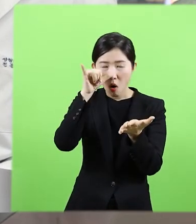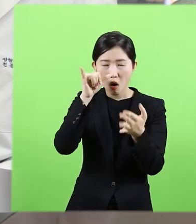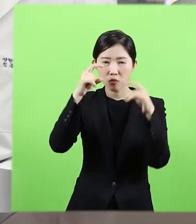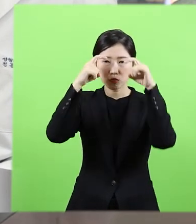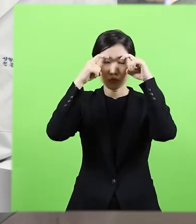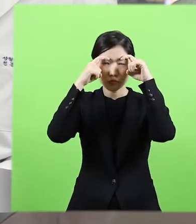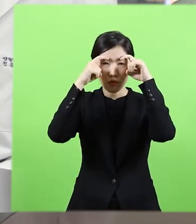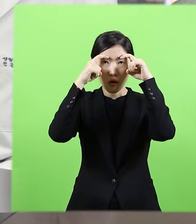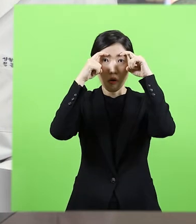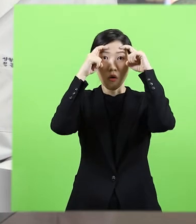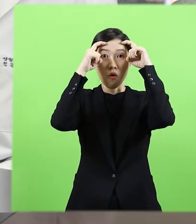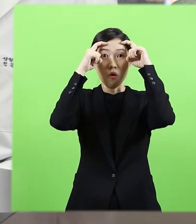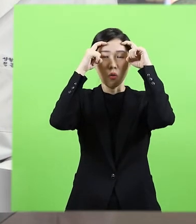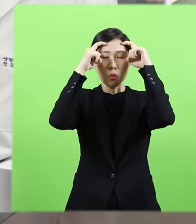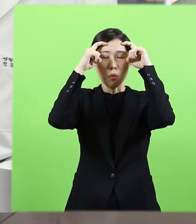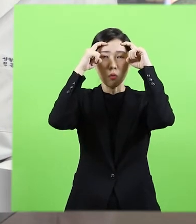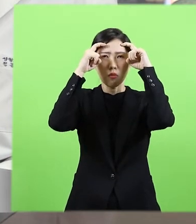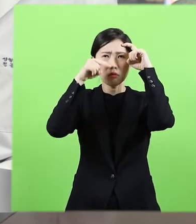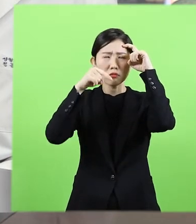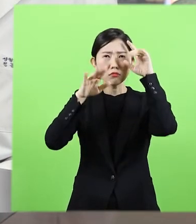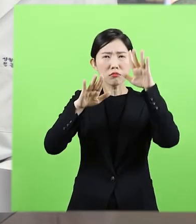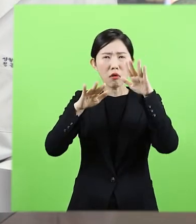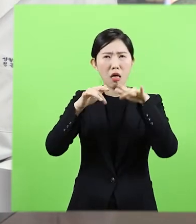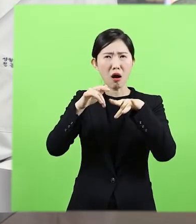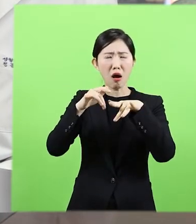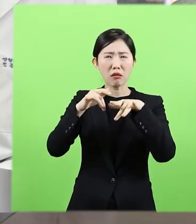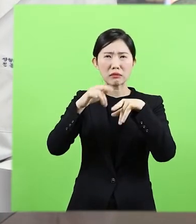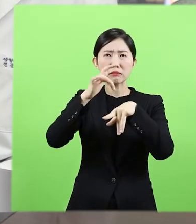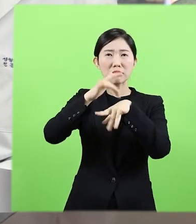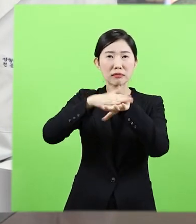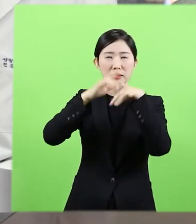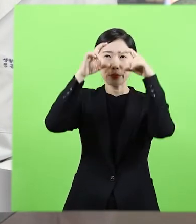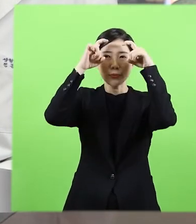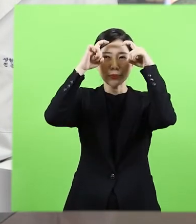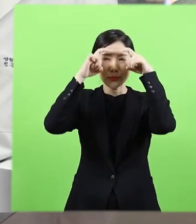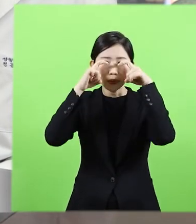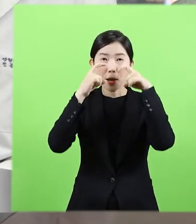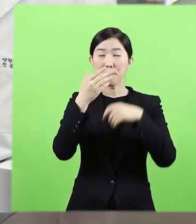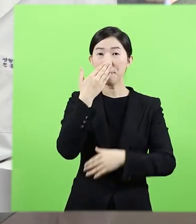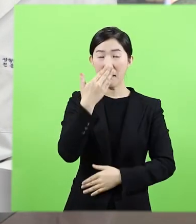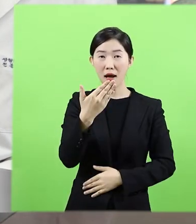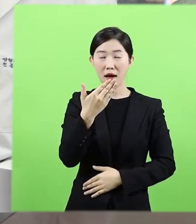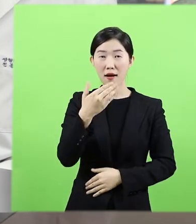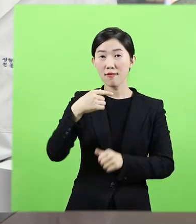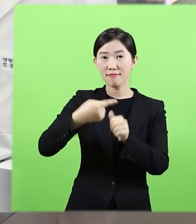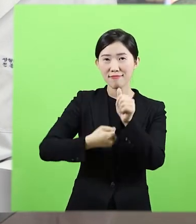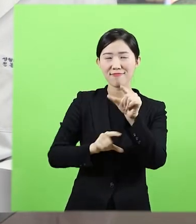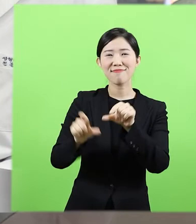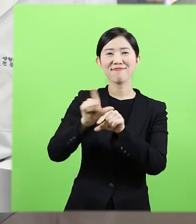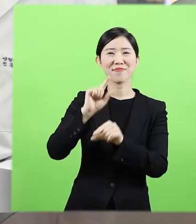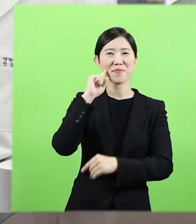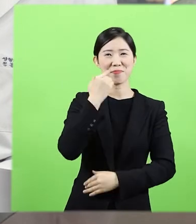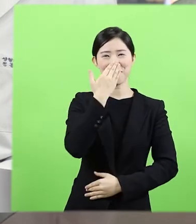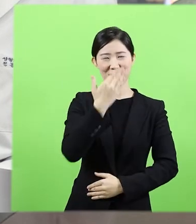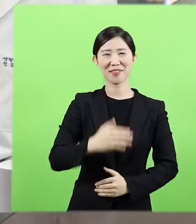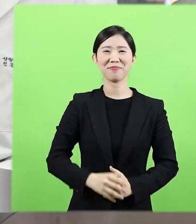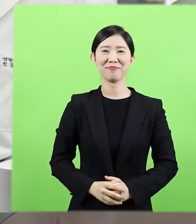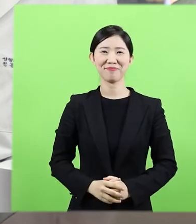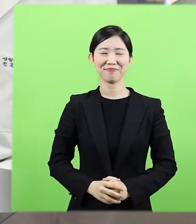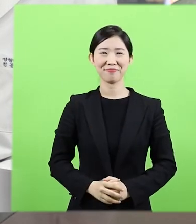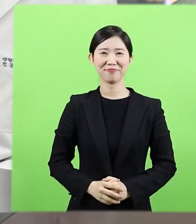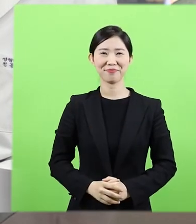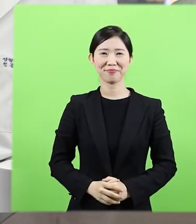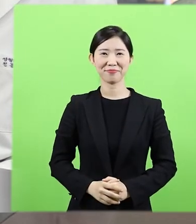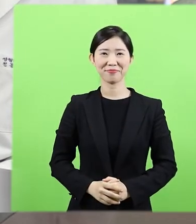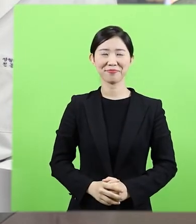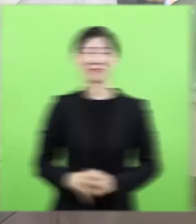매몰법으로 하면 오히려 이 눈썹이 들었던 것도 더 쉽게 내려오게 됩니다. 그렇게 하고 훨씬 세련된